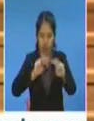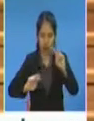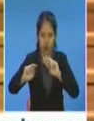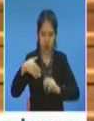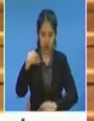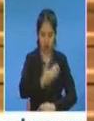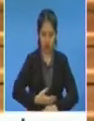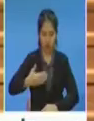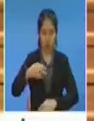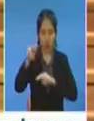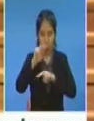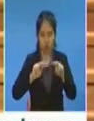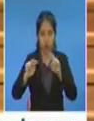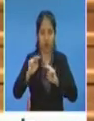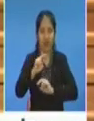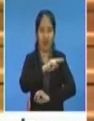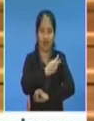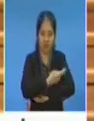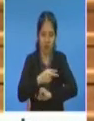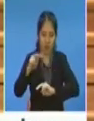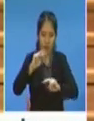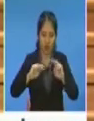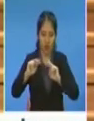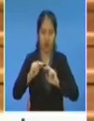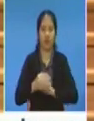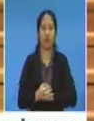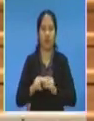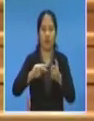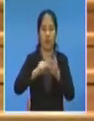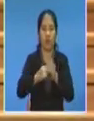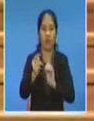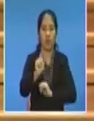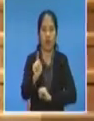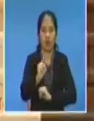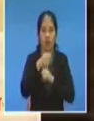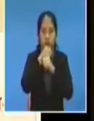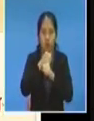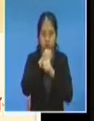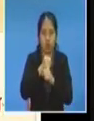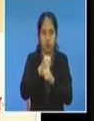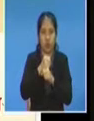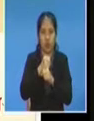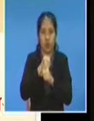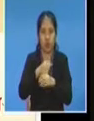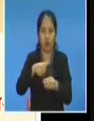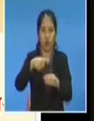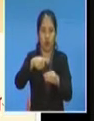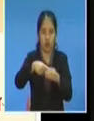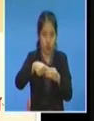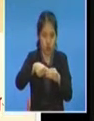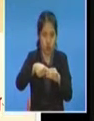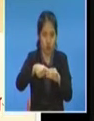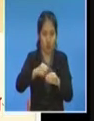ผู้สูงวัยคือคนที่อยู่มานานทำงานมานาน ใช้งานมานานสึกหรอแ